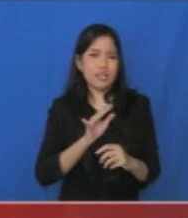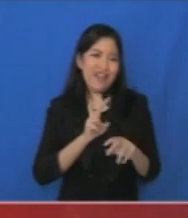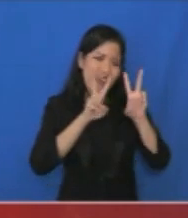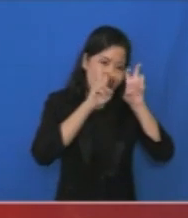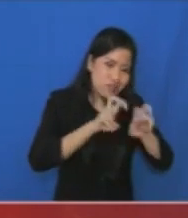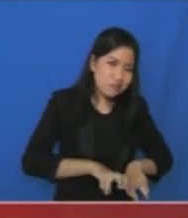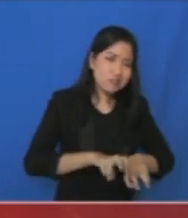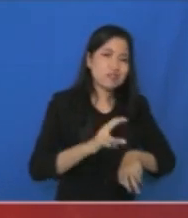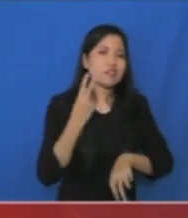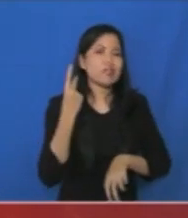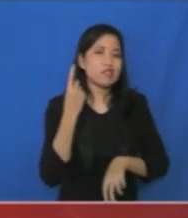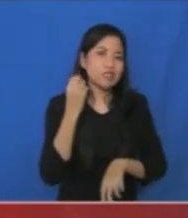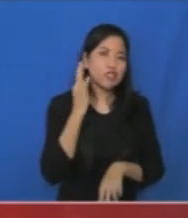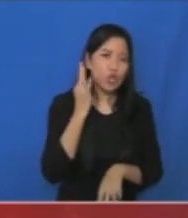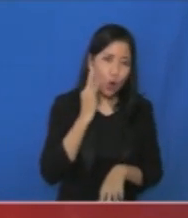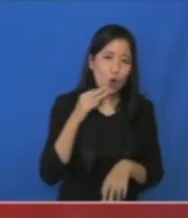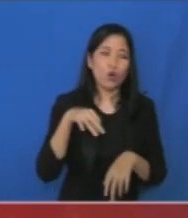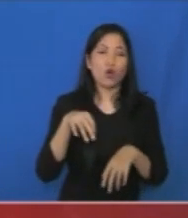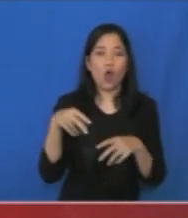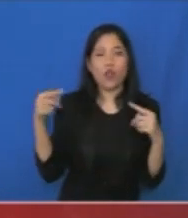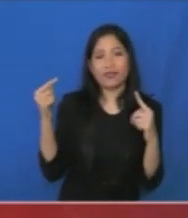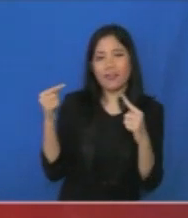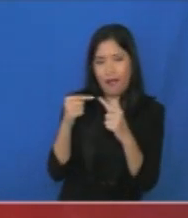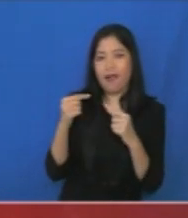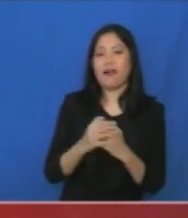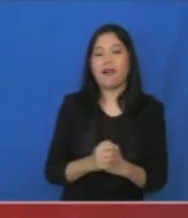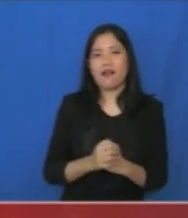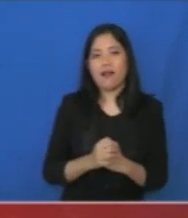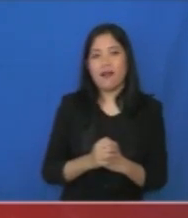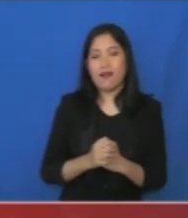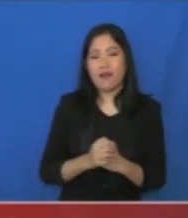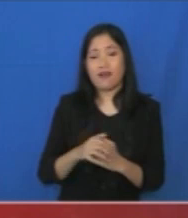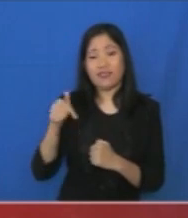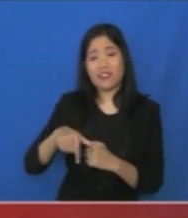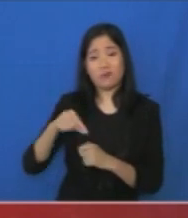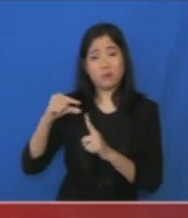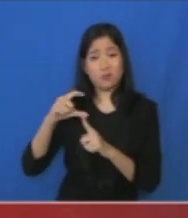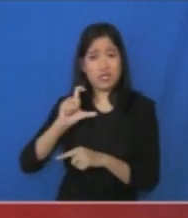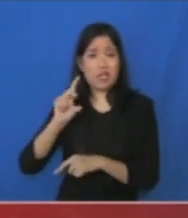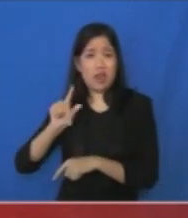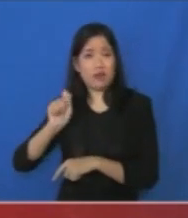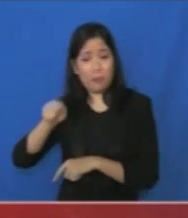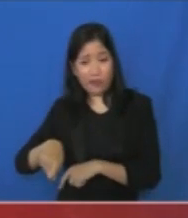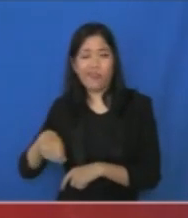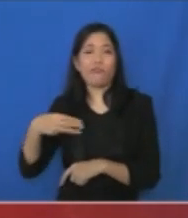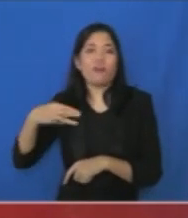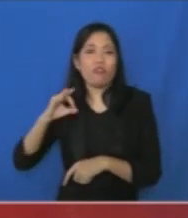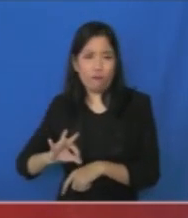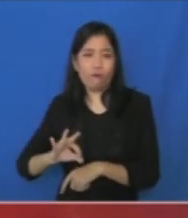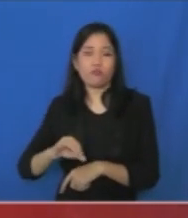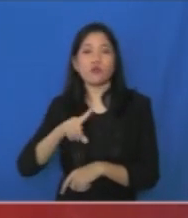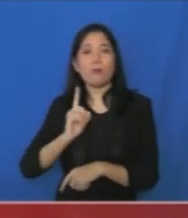resiko kontak yang cukup tinggi inilah efektivitas penggunaan PCR kita sehingga